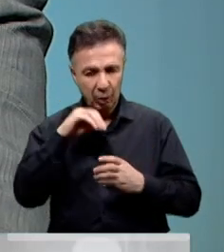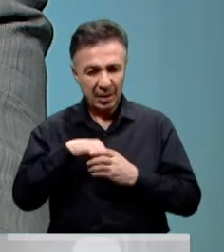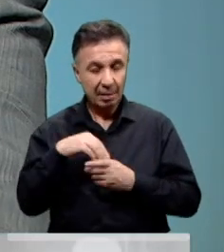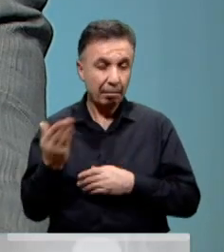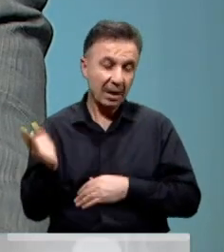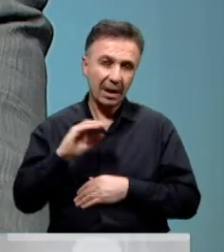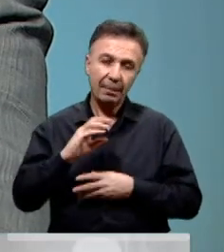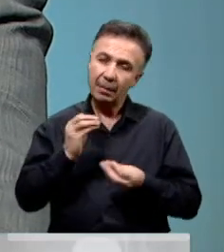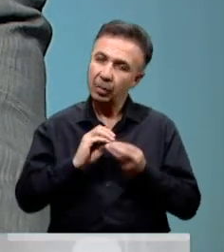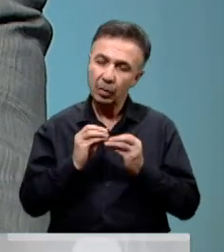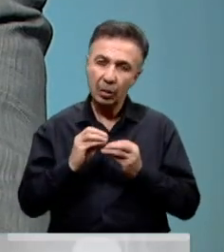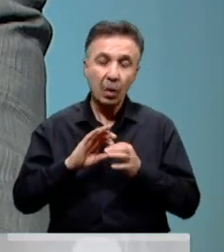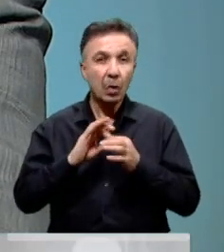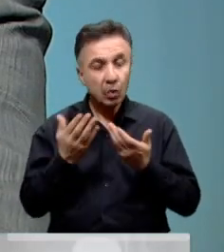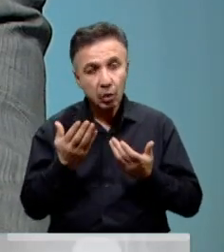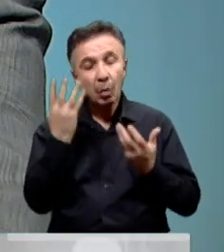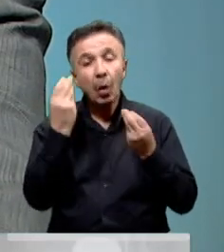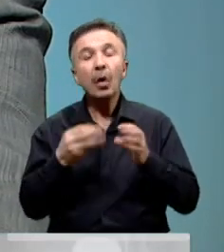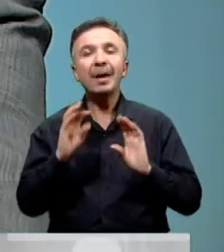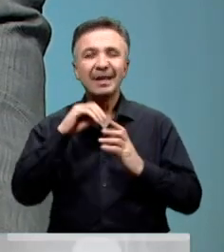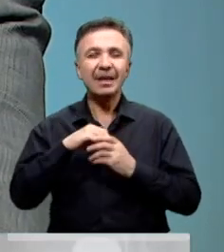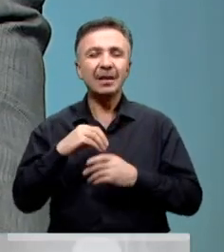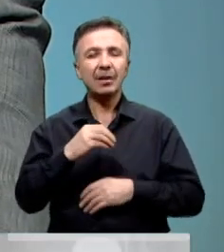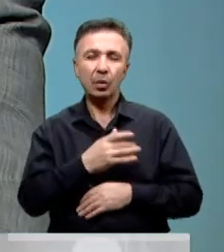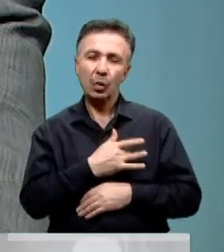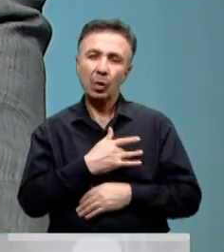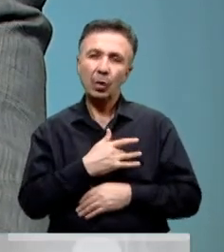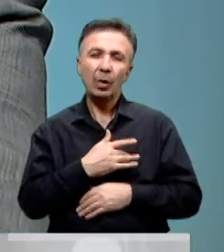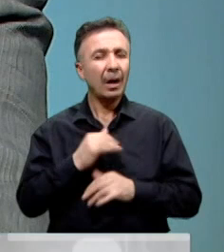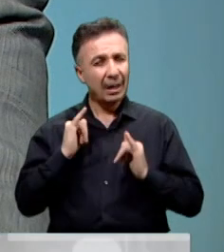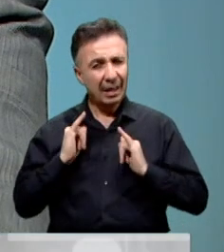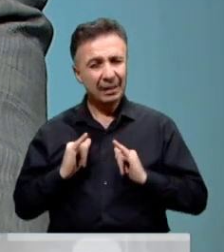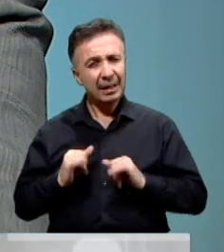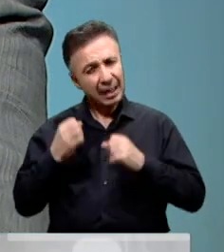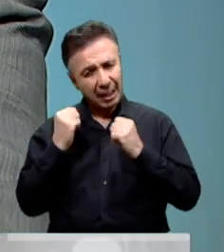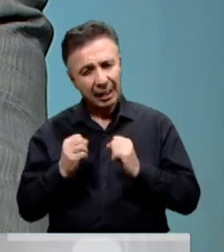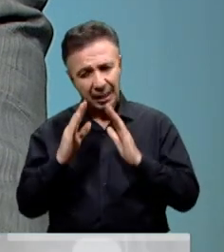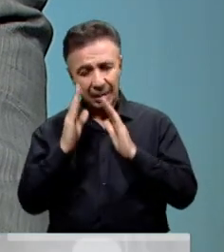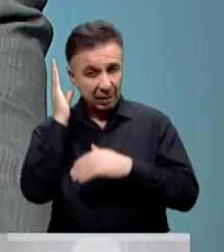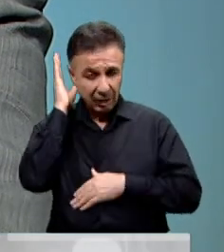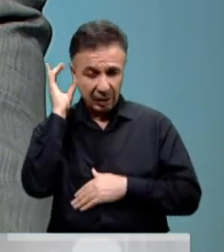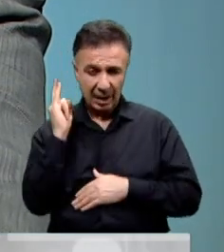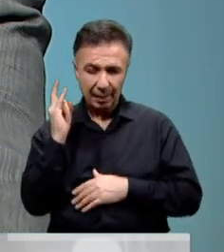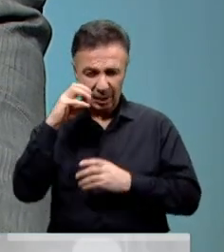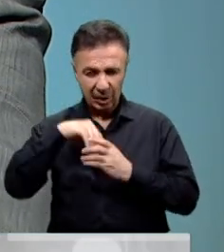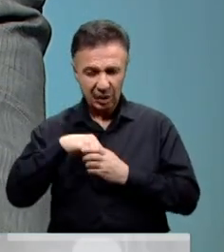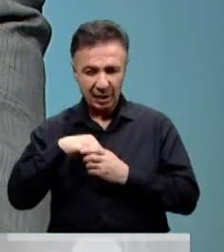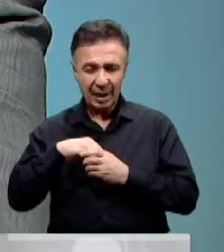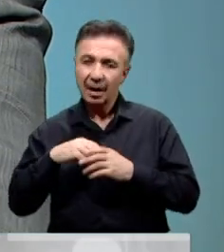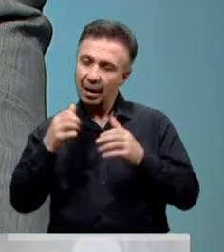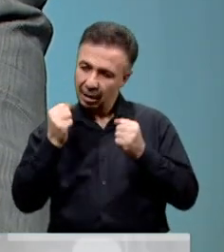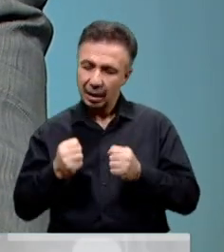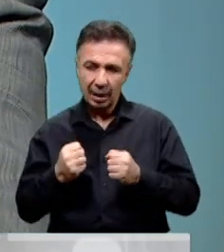olmadığı için gönül rahatlığıyla orada kalabilirler. Nitekim mesela Peygamberimizin